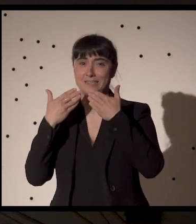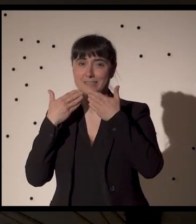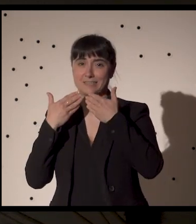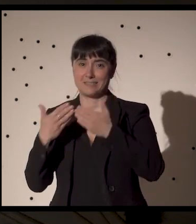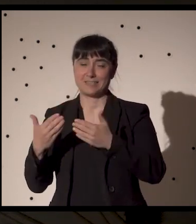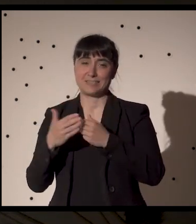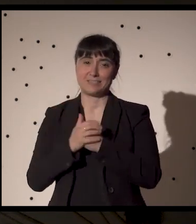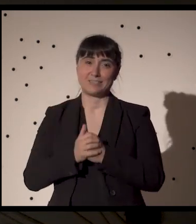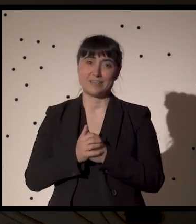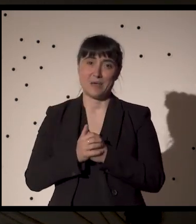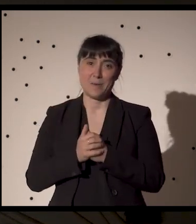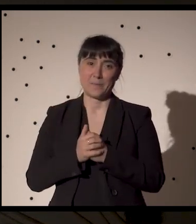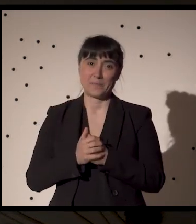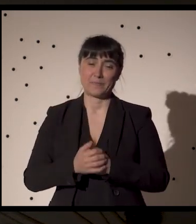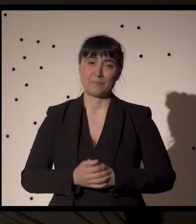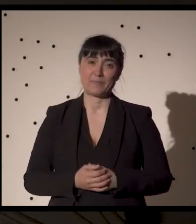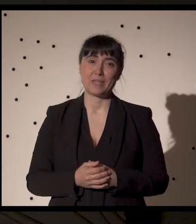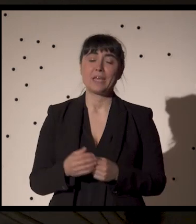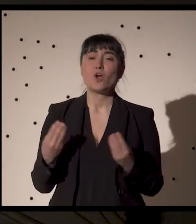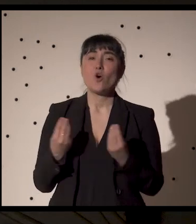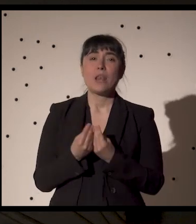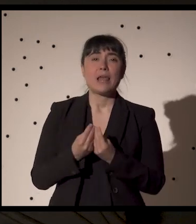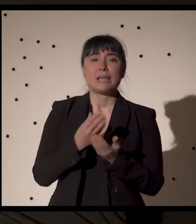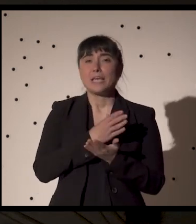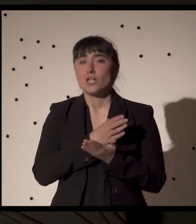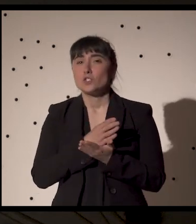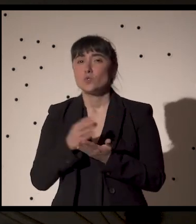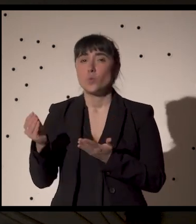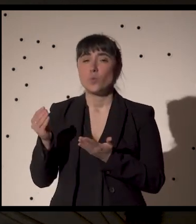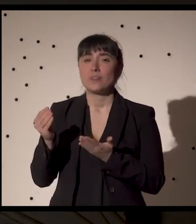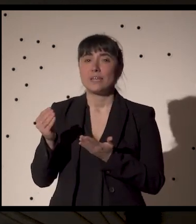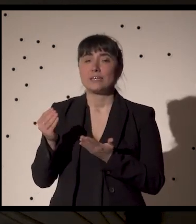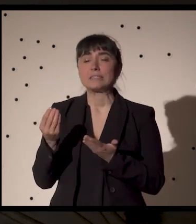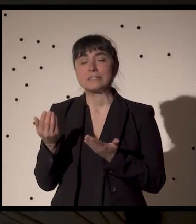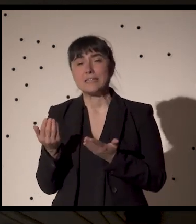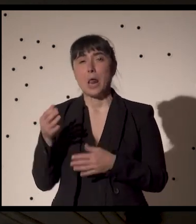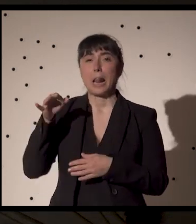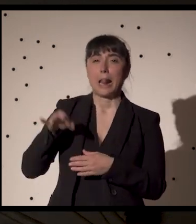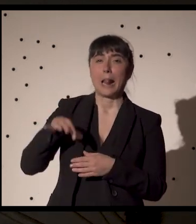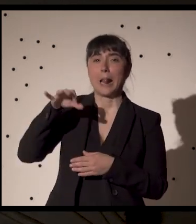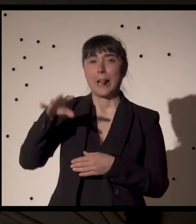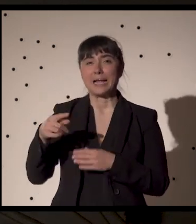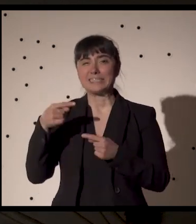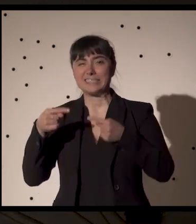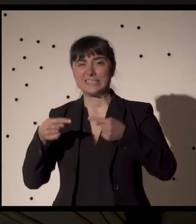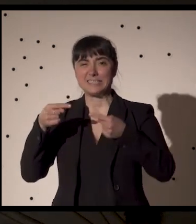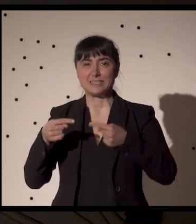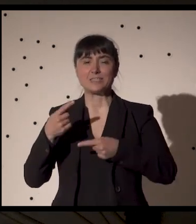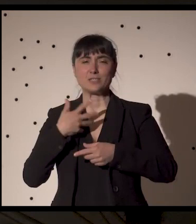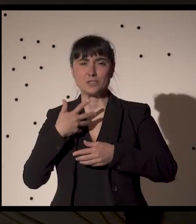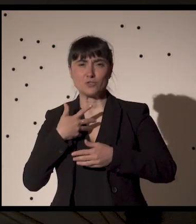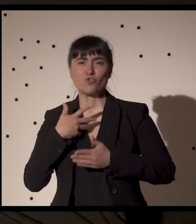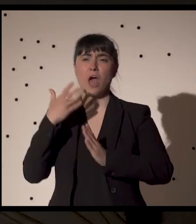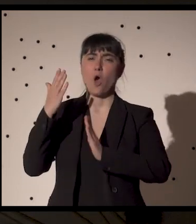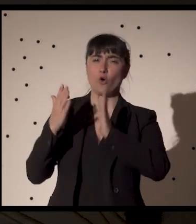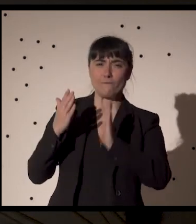Mimma guastoni Lorenzo Ornaghi tutti i colleghi con i quali Qualche volta c'è stata anche qualche polemica in qualche momento di dialettica non